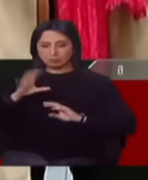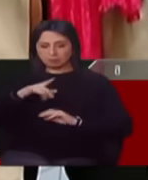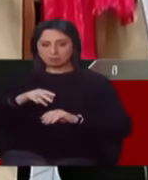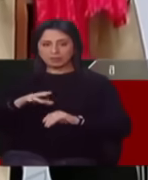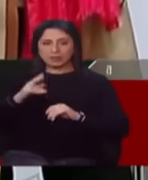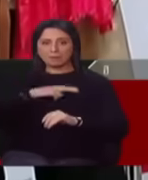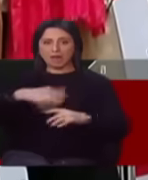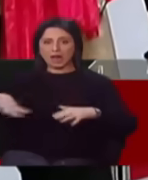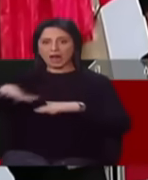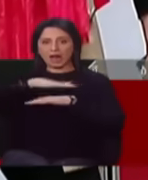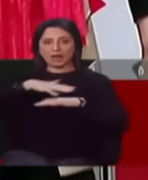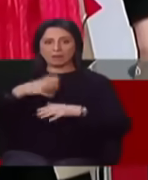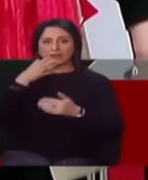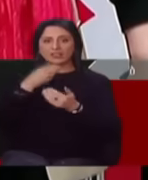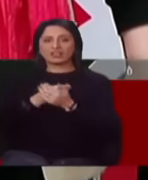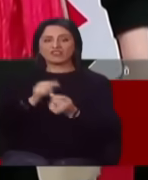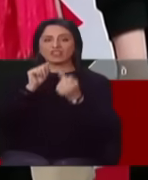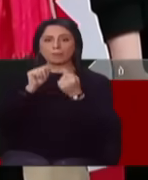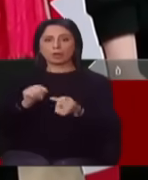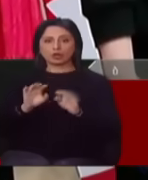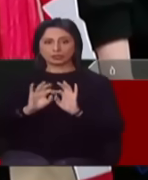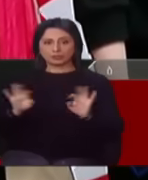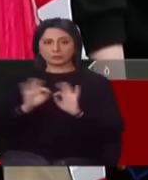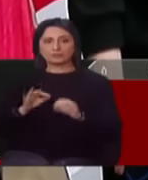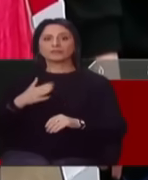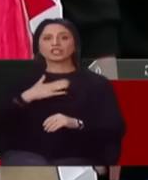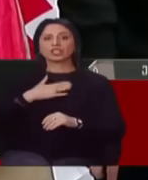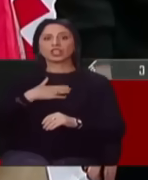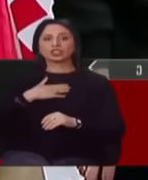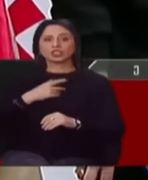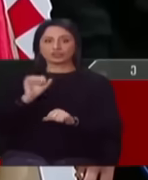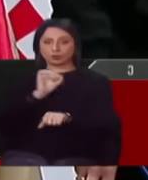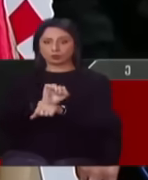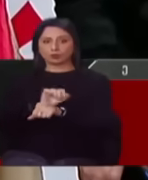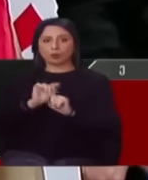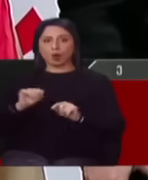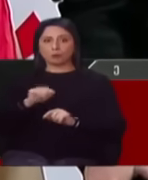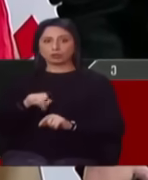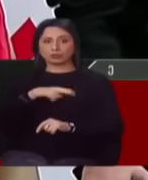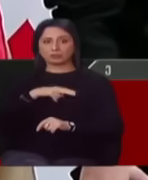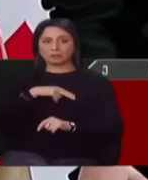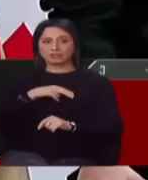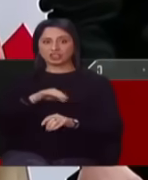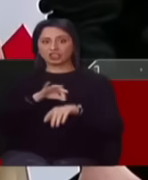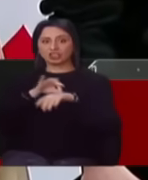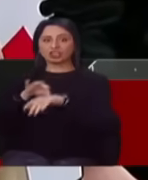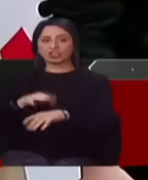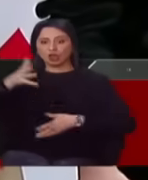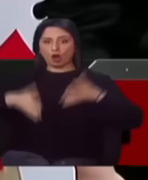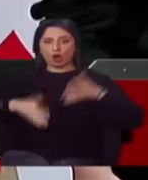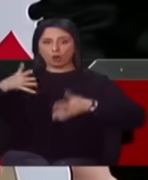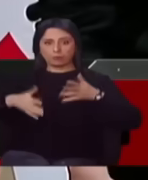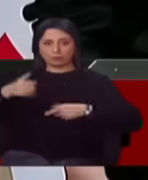მიმდებარე ტერიტორიაზე თავიანთი პროტესტის გამოსახატავად, ჩვენ დაგვაყოვნეს ოპოზიციონერი დეპუტატები, შემოიყვანეს